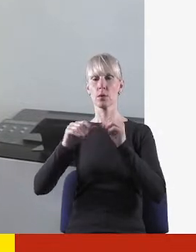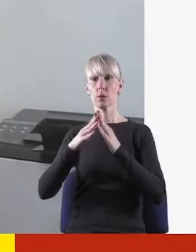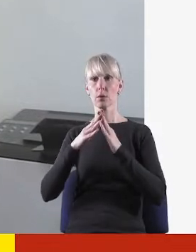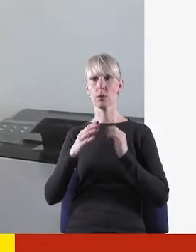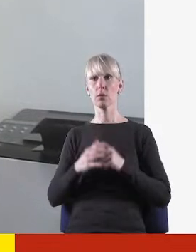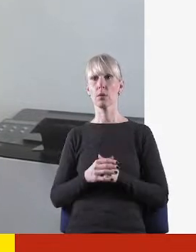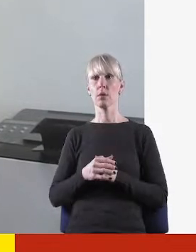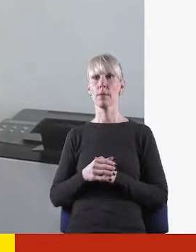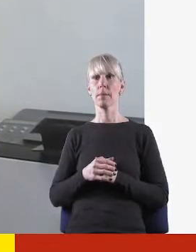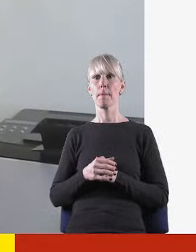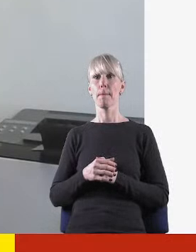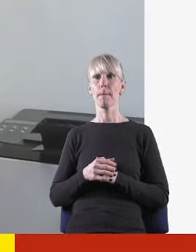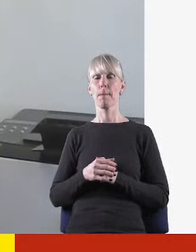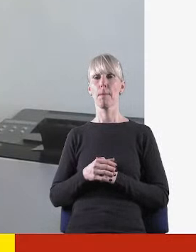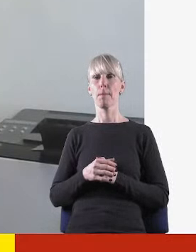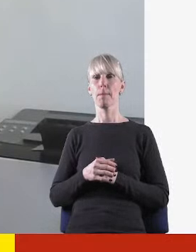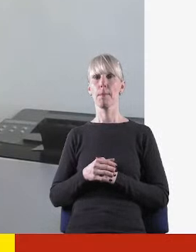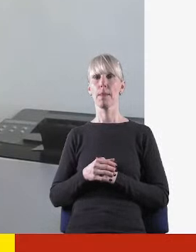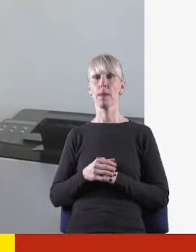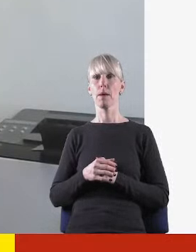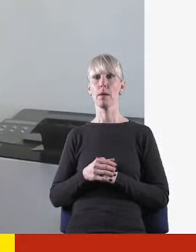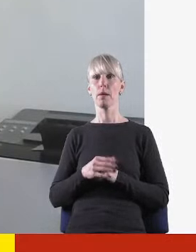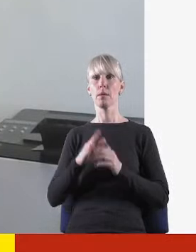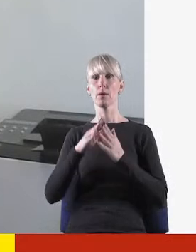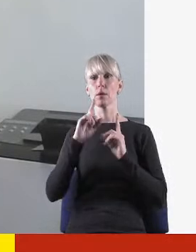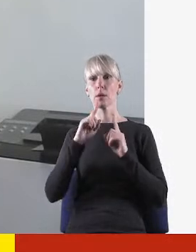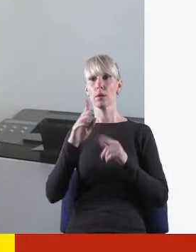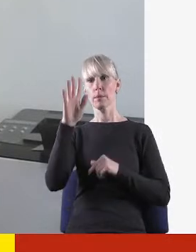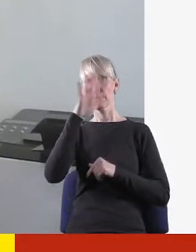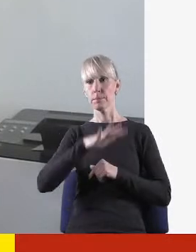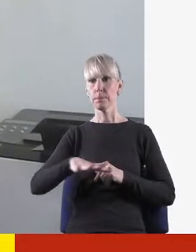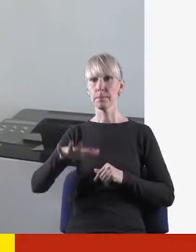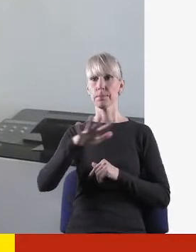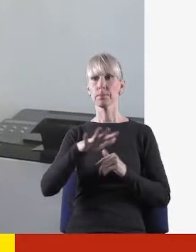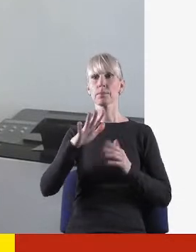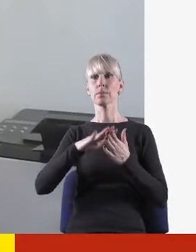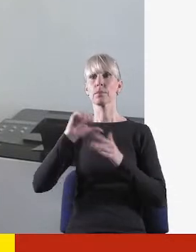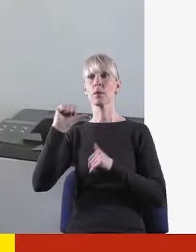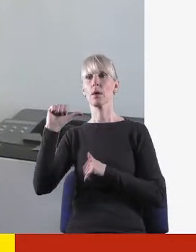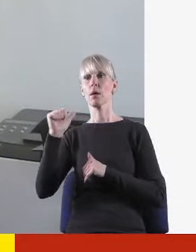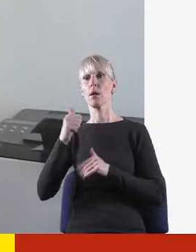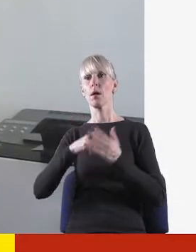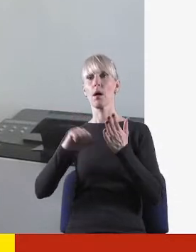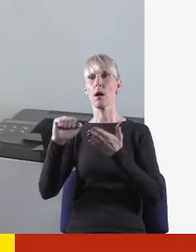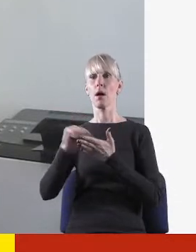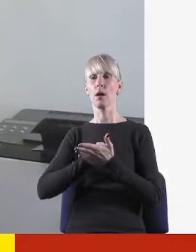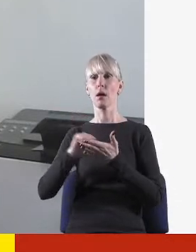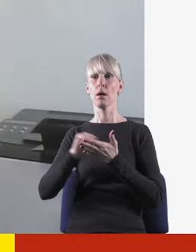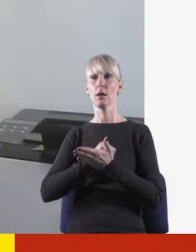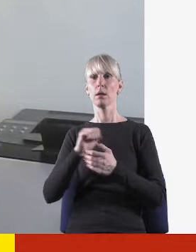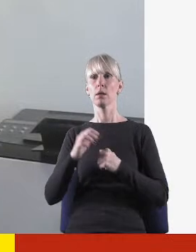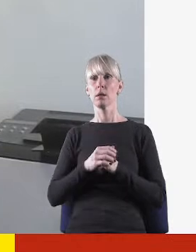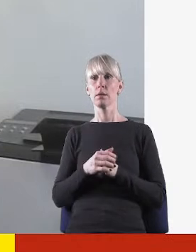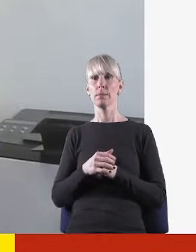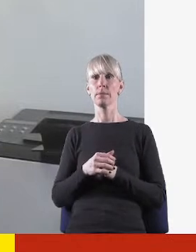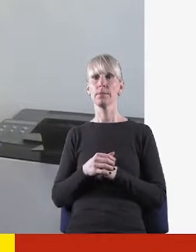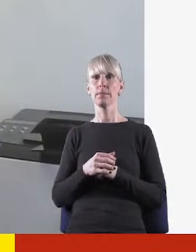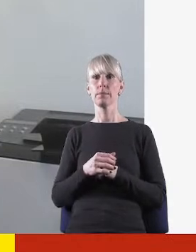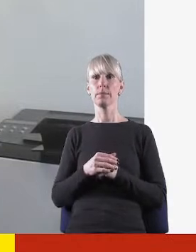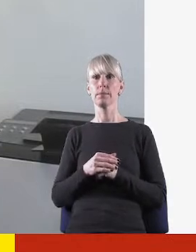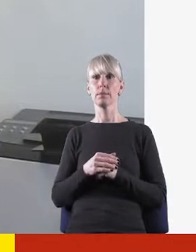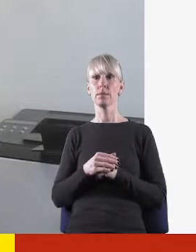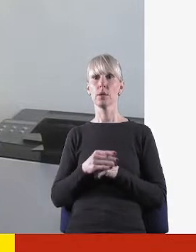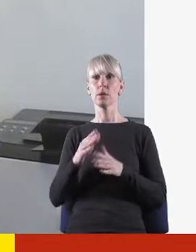spodziewać, na jaki wskazywali publicyści. Pomiędzy pierwsze artykuły gdzieś z okolicy